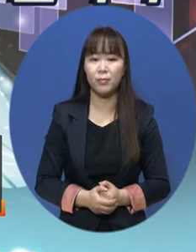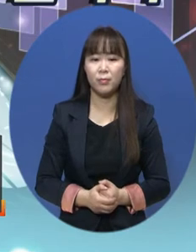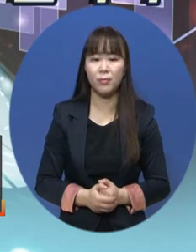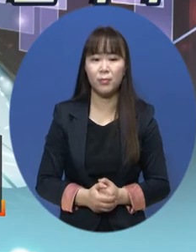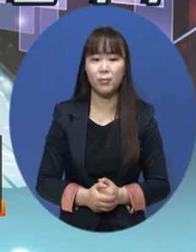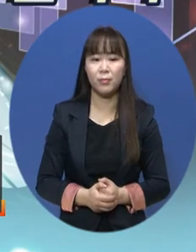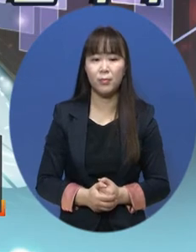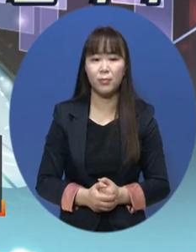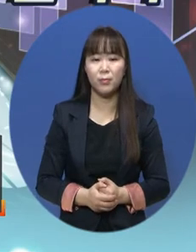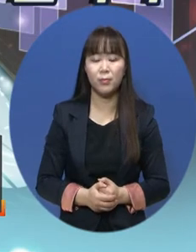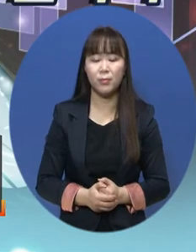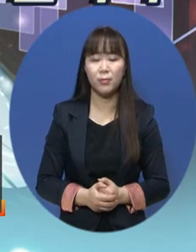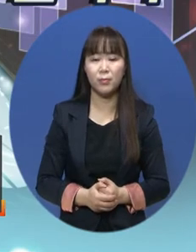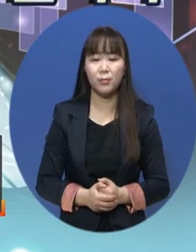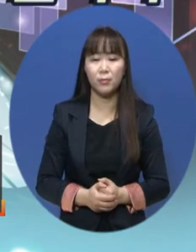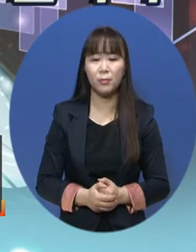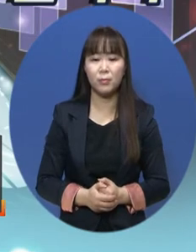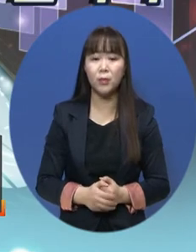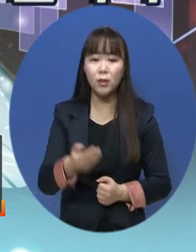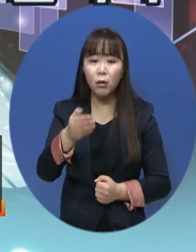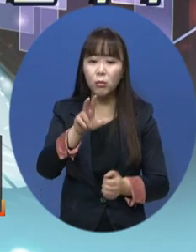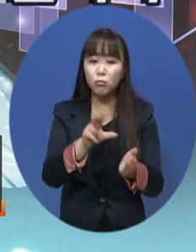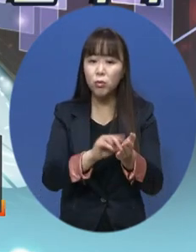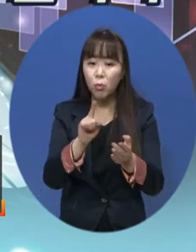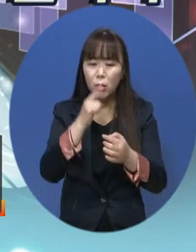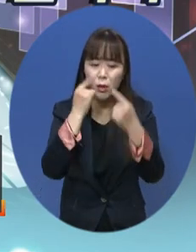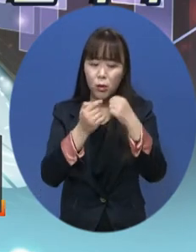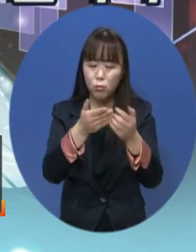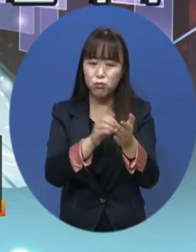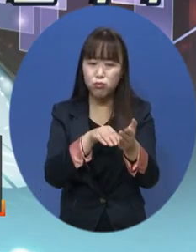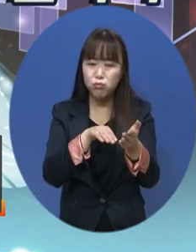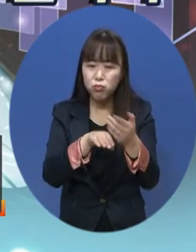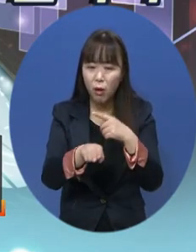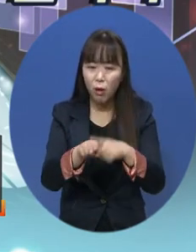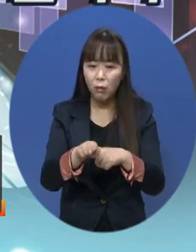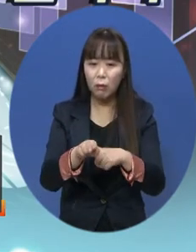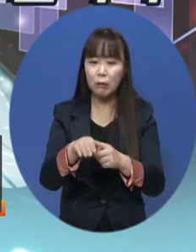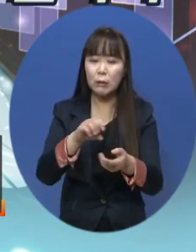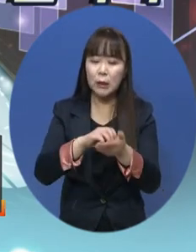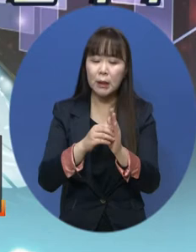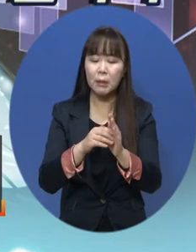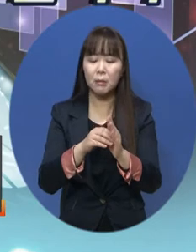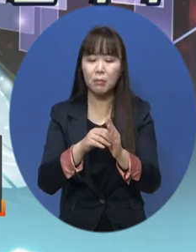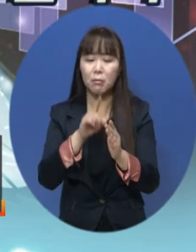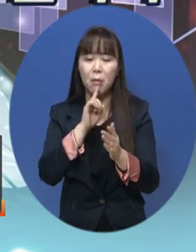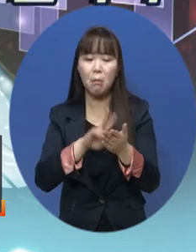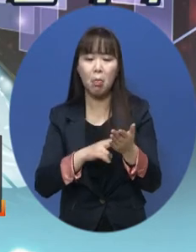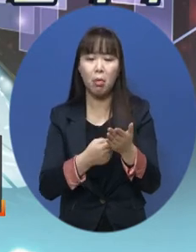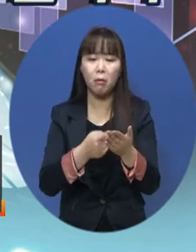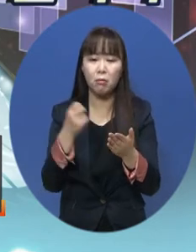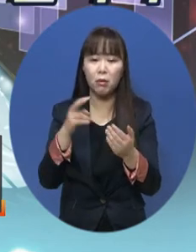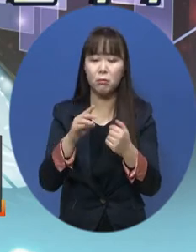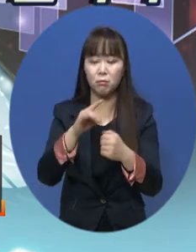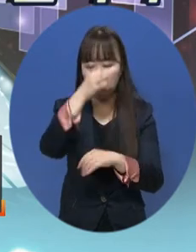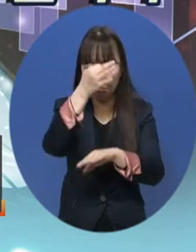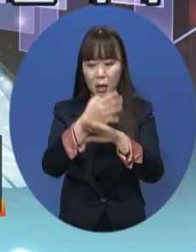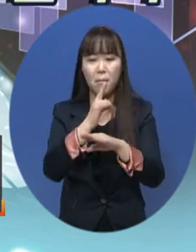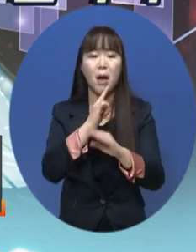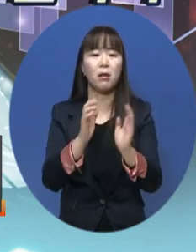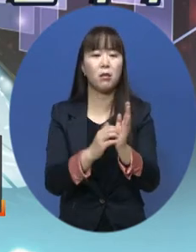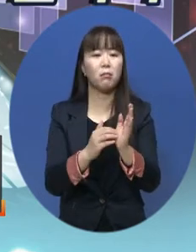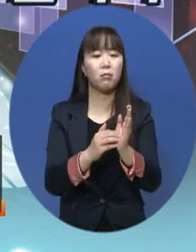숙였습니다. 문제는 상처를 주고 난 후에 적당히 변명이나 사과